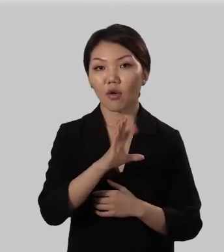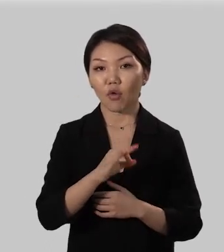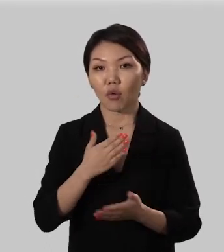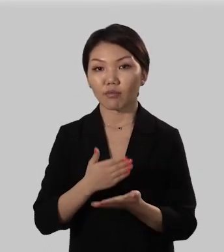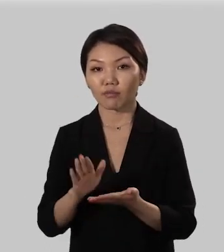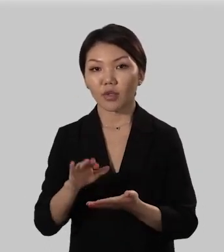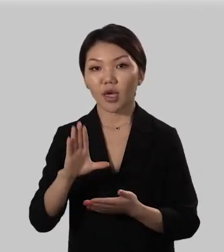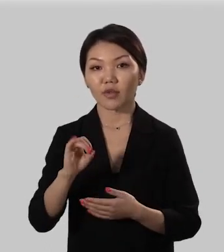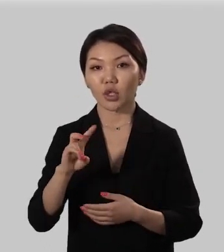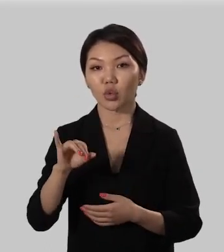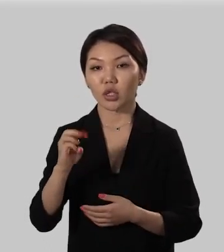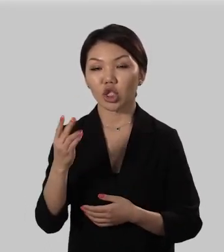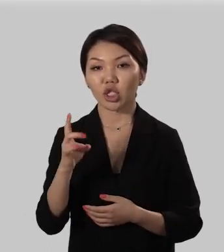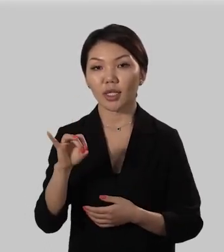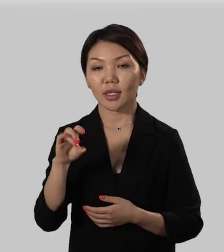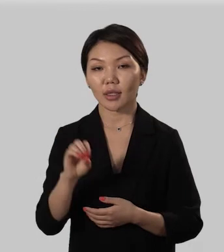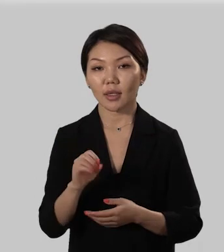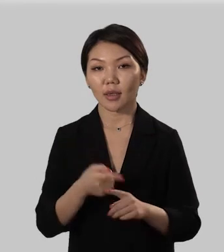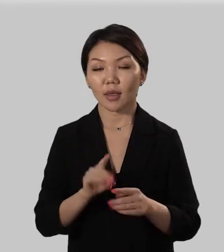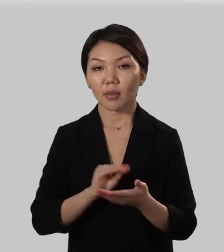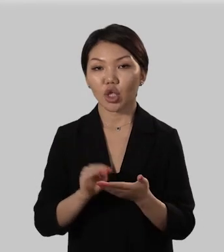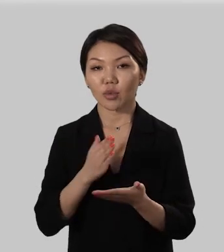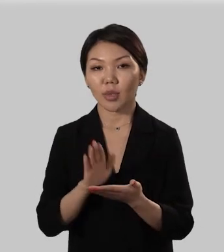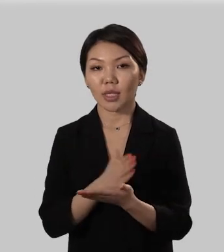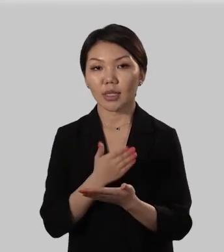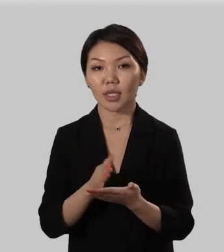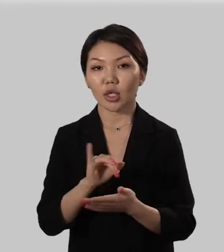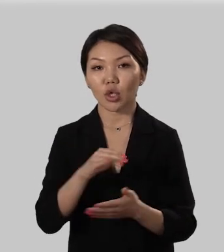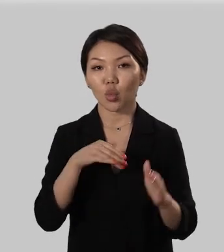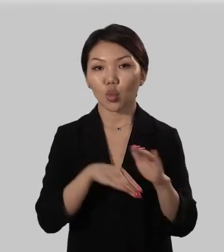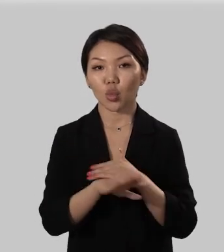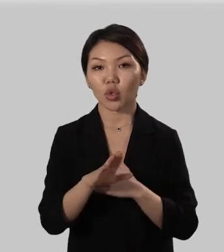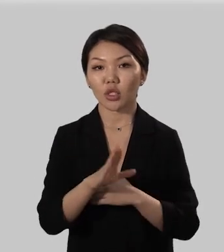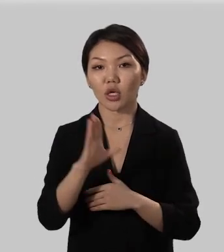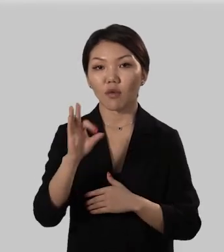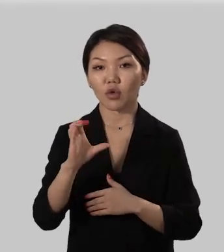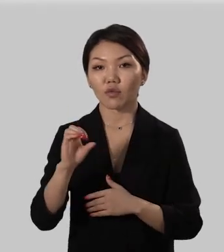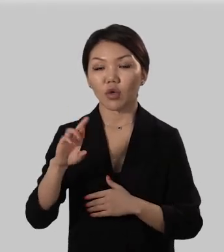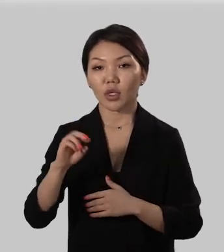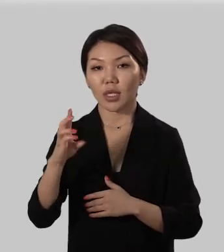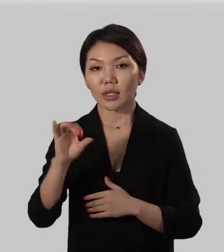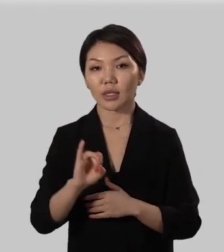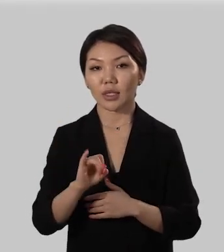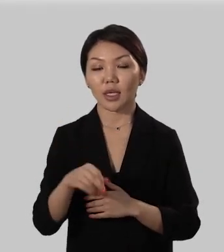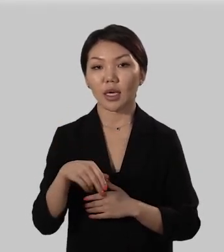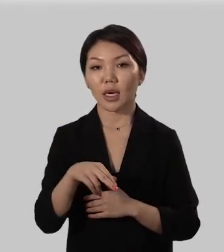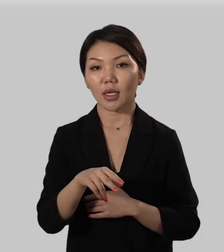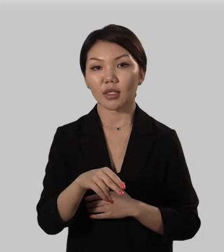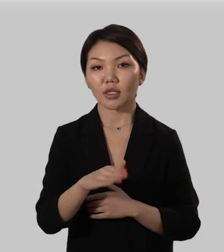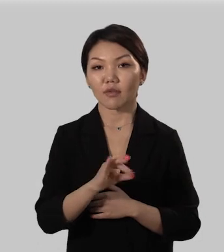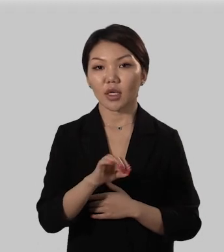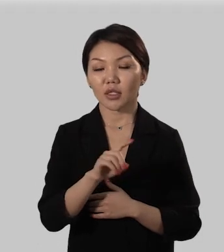данное наречие пишем раздельно уйти восвояси ходить в развал q